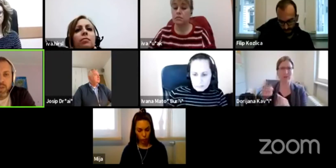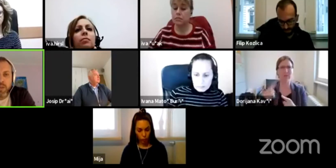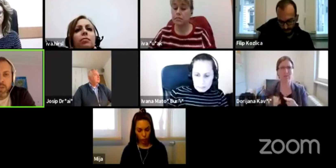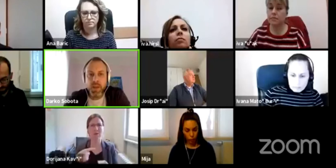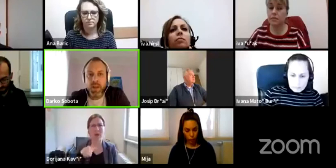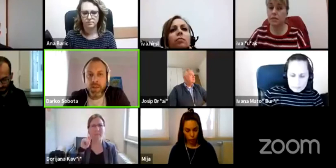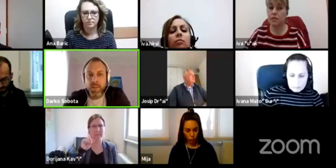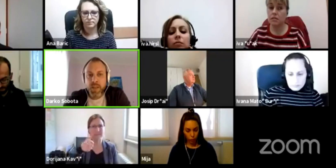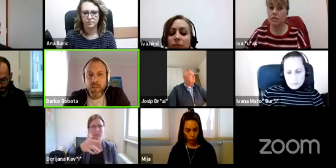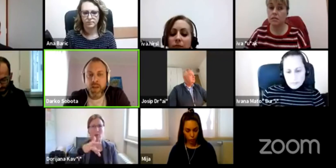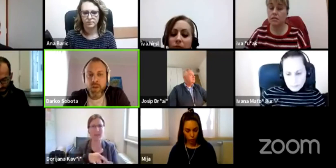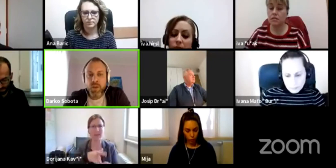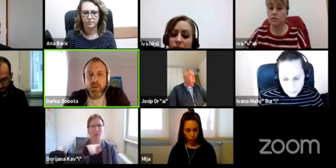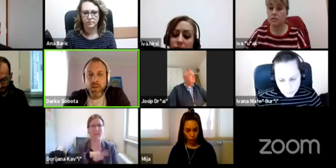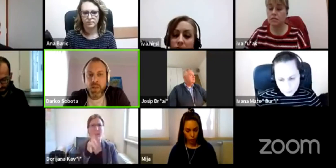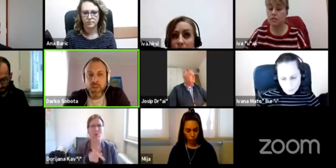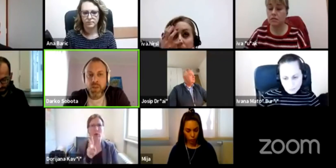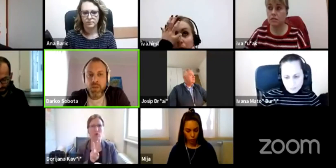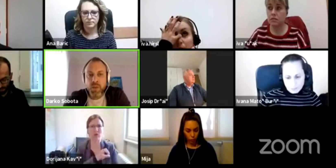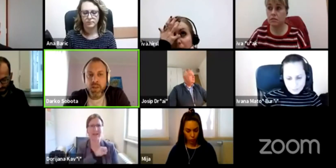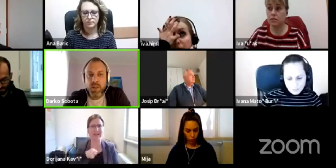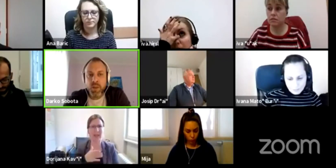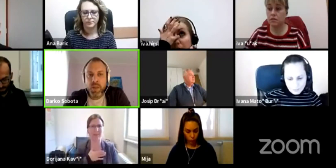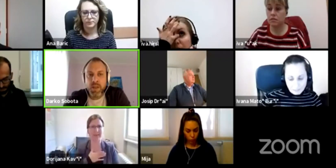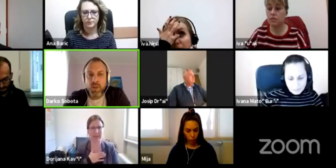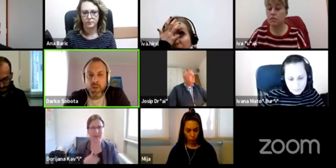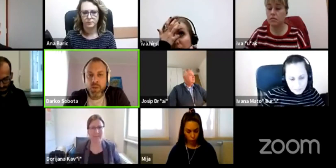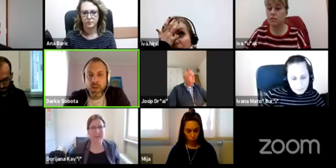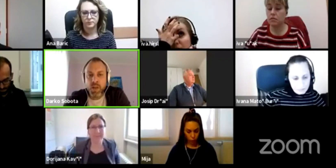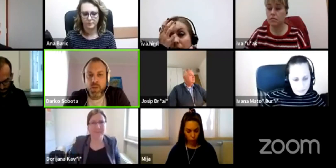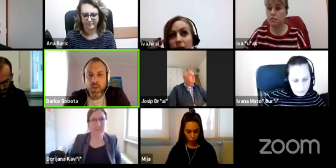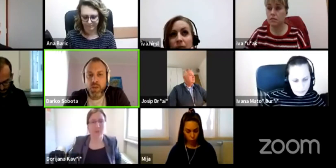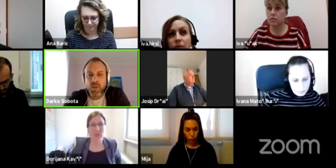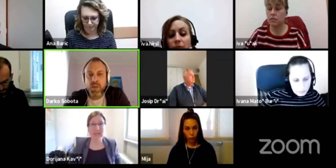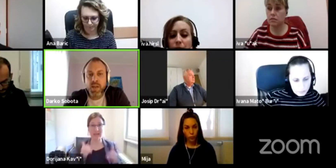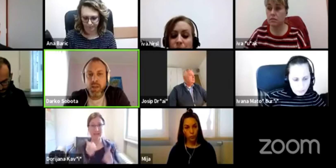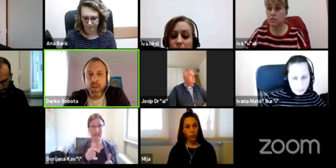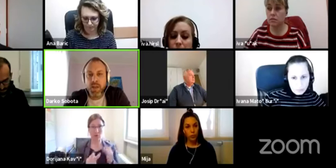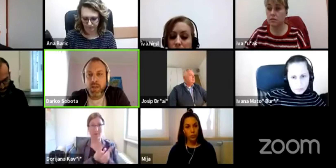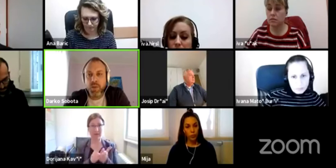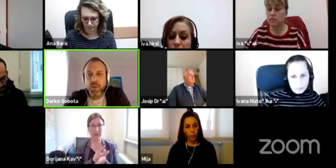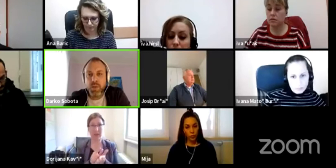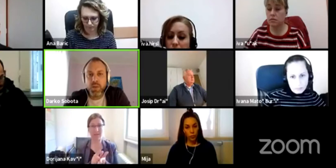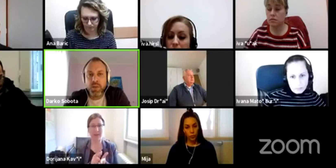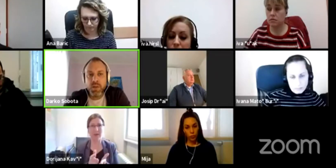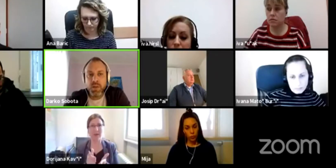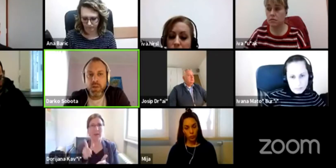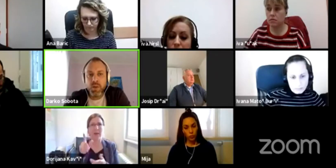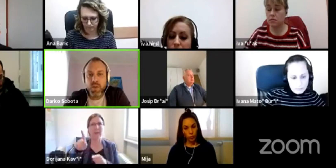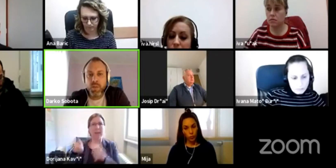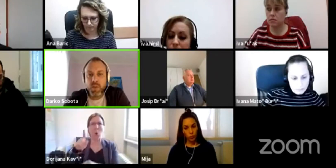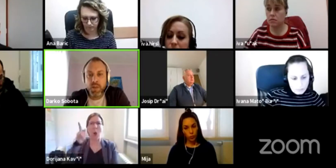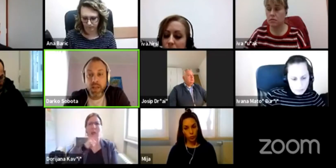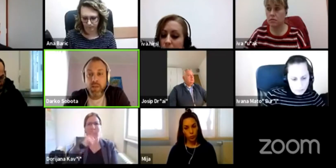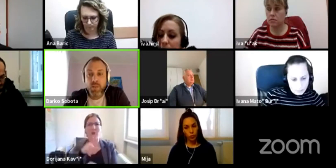u današnje vrijeme stvarno ne možete vjerovati nikome, ne zato što ljudi lažu, nego zato što ni sami ne znaju